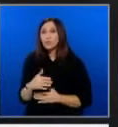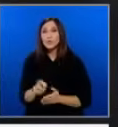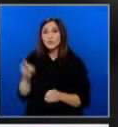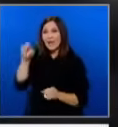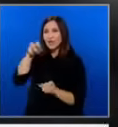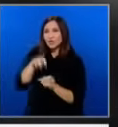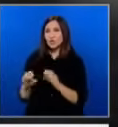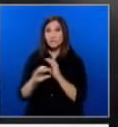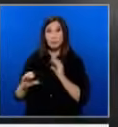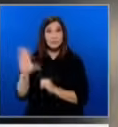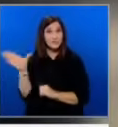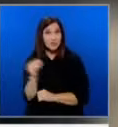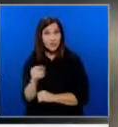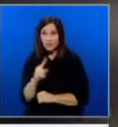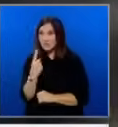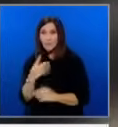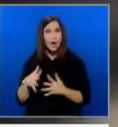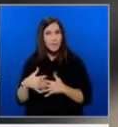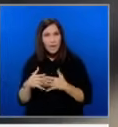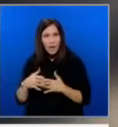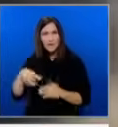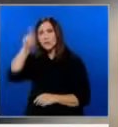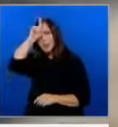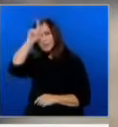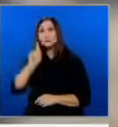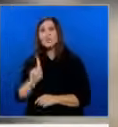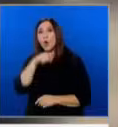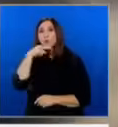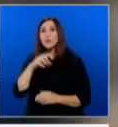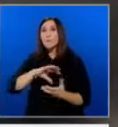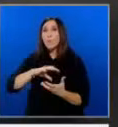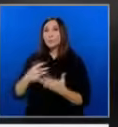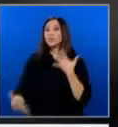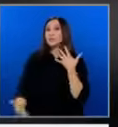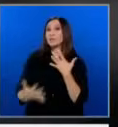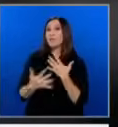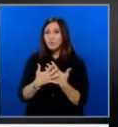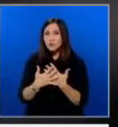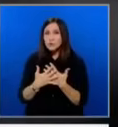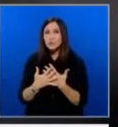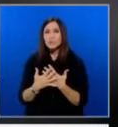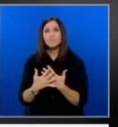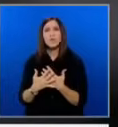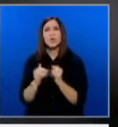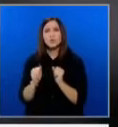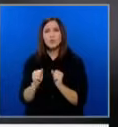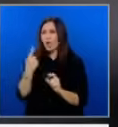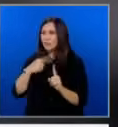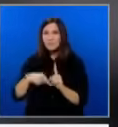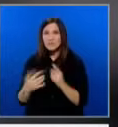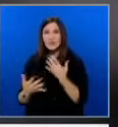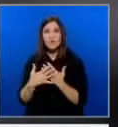кача на автобуса с всички, не само американци и германци, но и руски политически затворници. Прекарах месец в